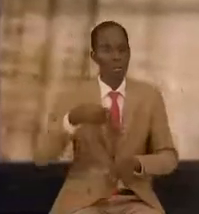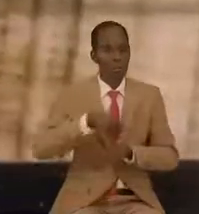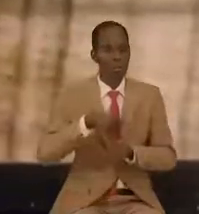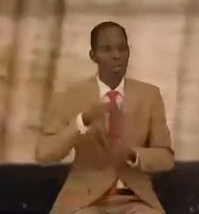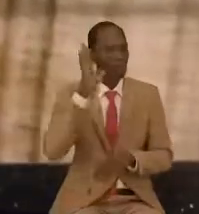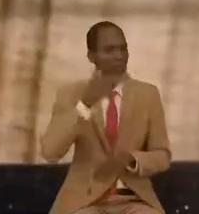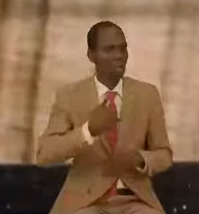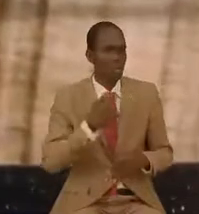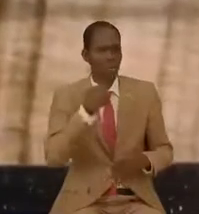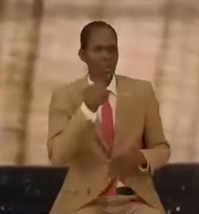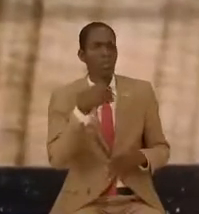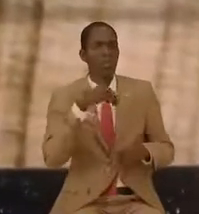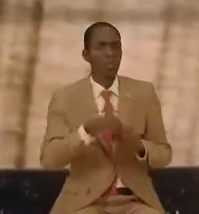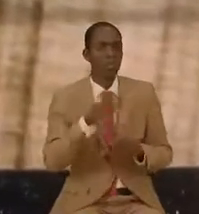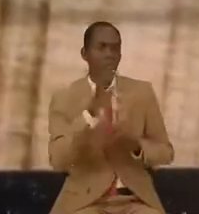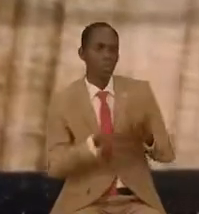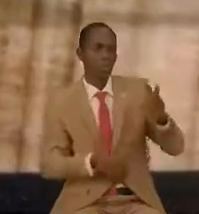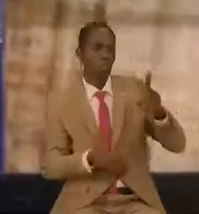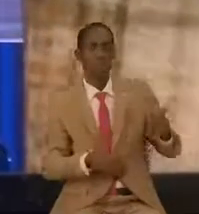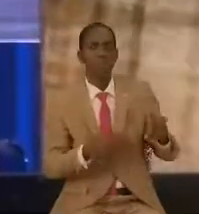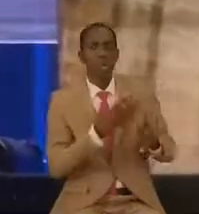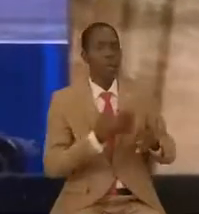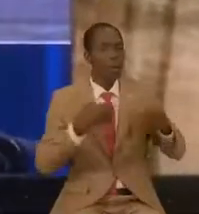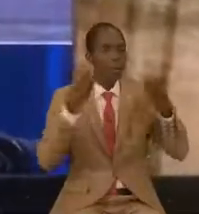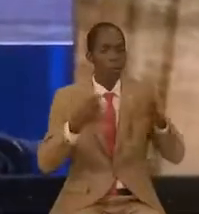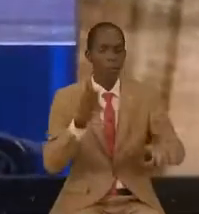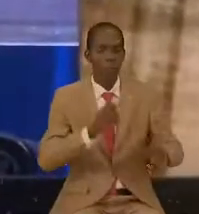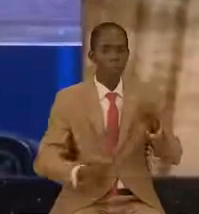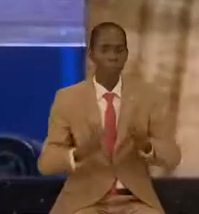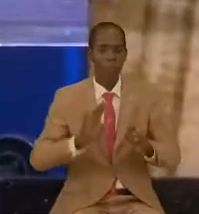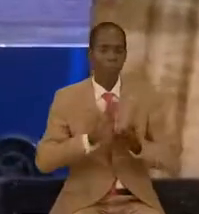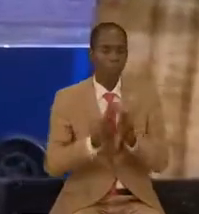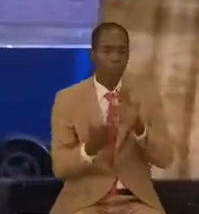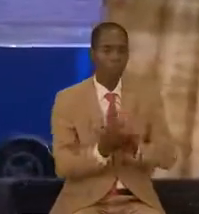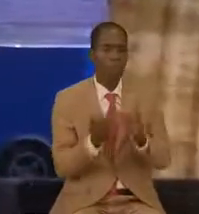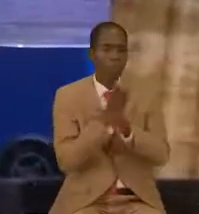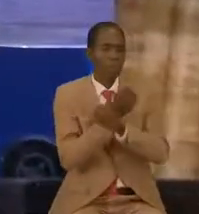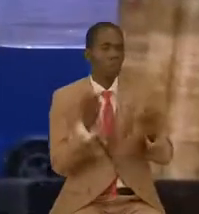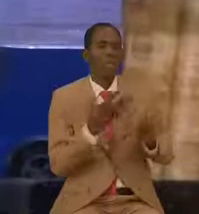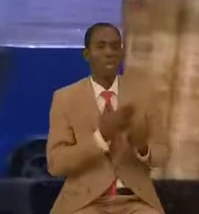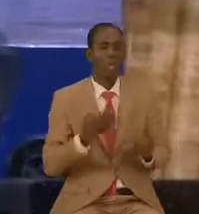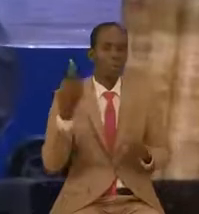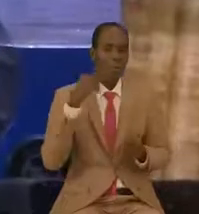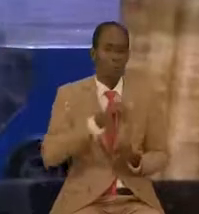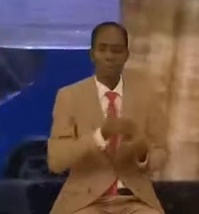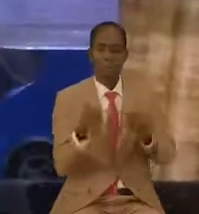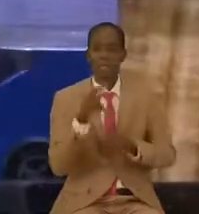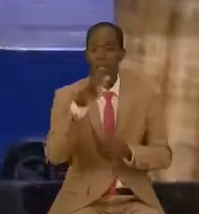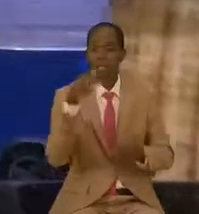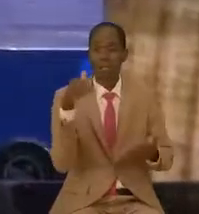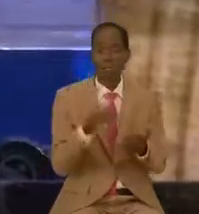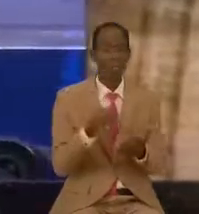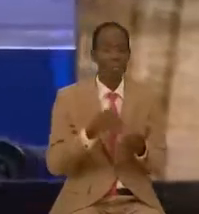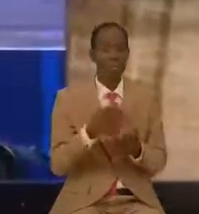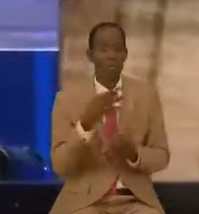cela. Et Pierre a prié au chapitre 2 et beaucoup ont donné leur vie au Seigneur et